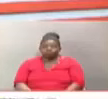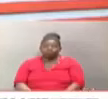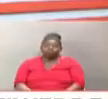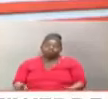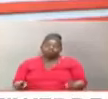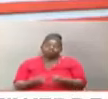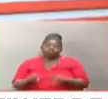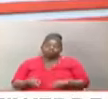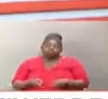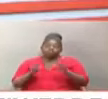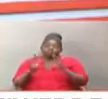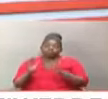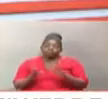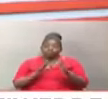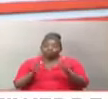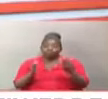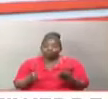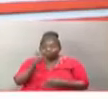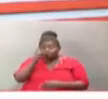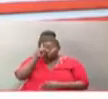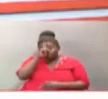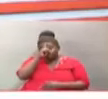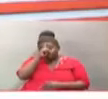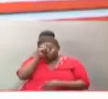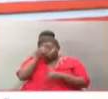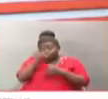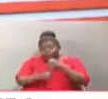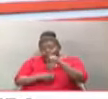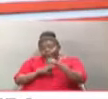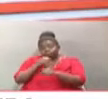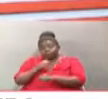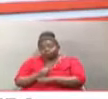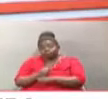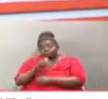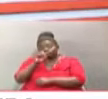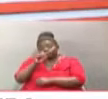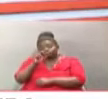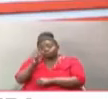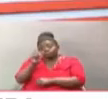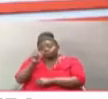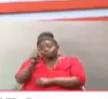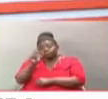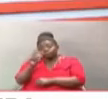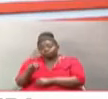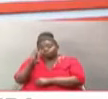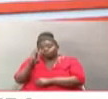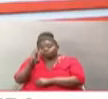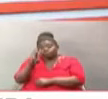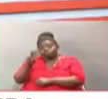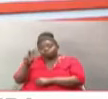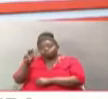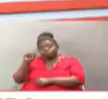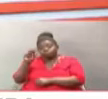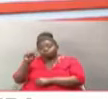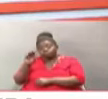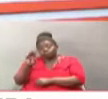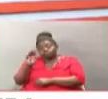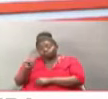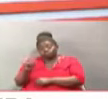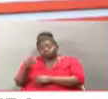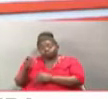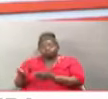bwe bumu enteekateeka y'ekivvulu eky'Obwakabaka ekimalako omwaka eky'enkuuka vimba zino zeeyongeddemu ebbugumu.